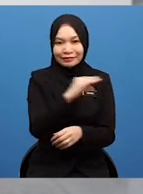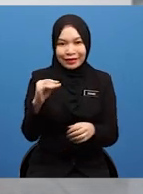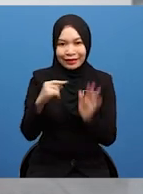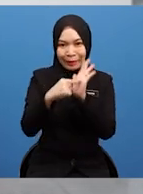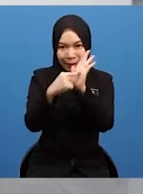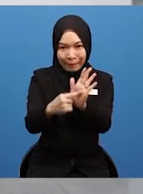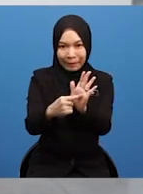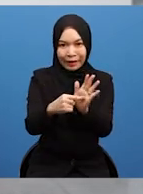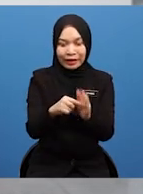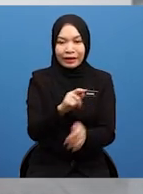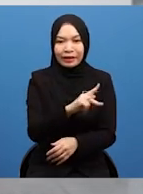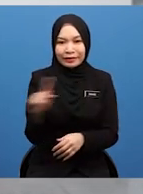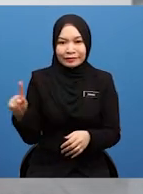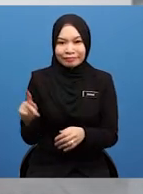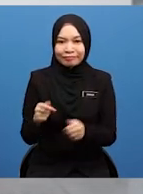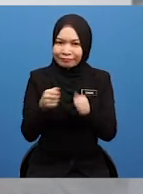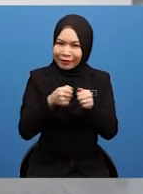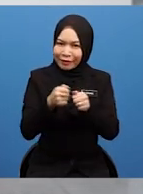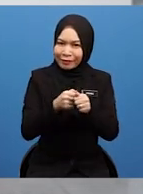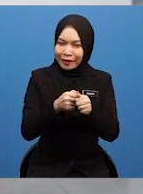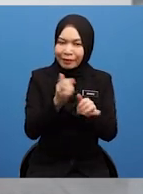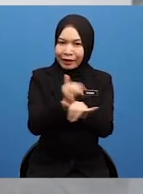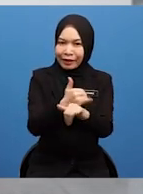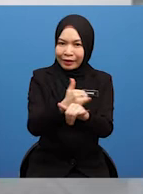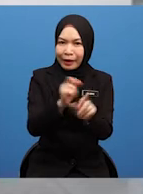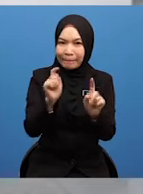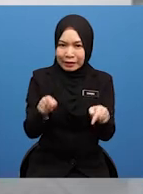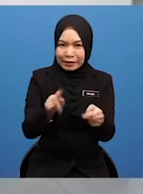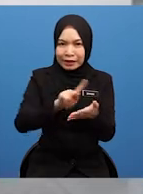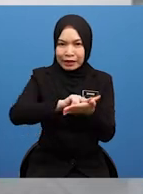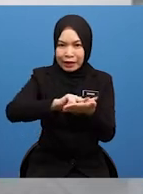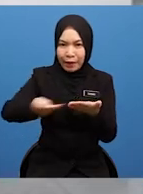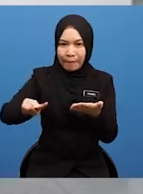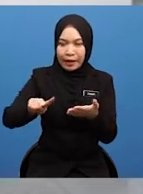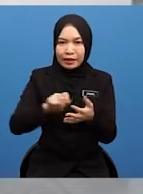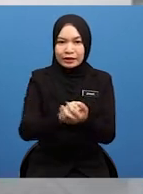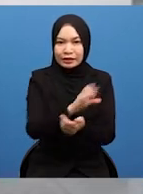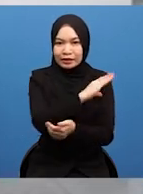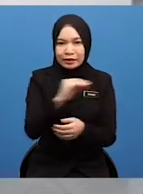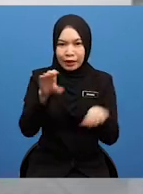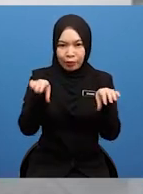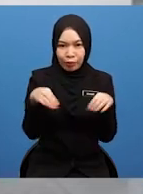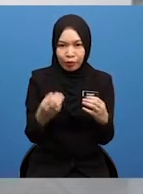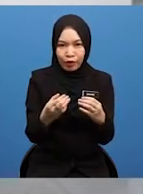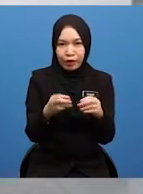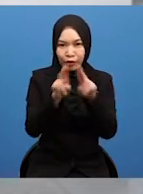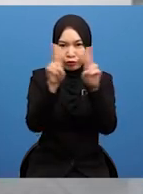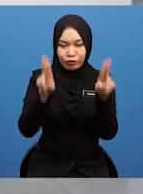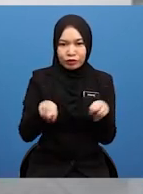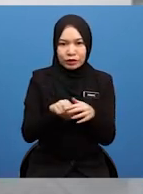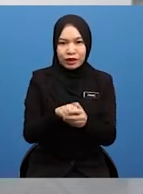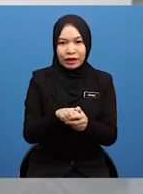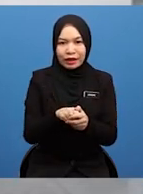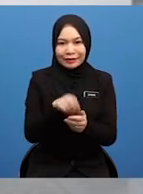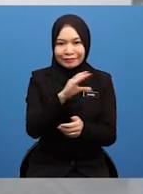ingat ya setiap karya yang dihasilkan juga perlu dikemas kini kan dan dibuat perincian namuli